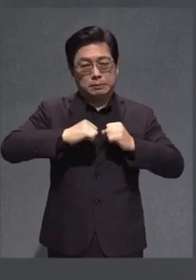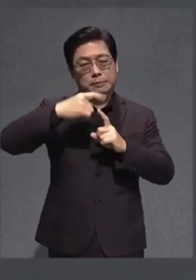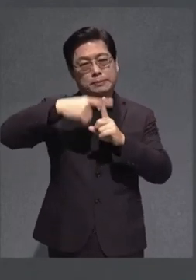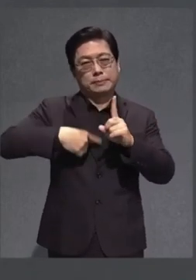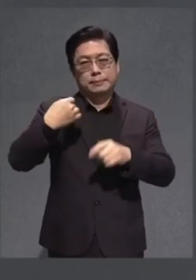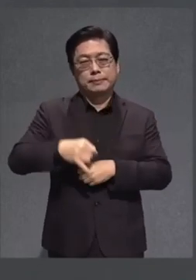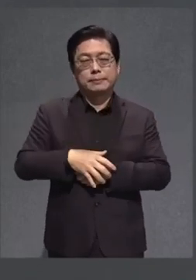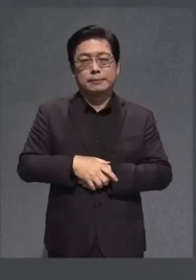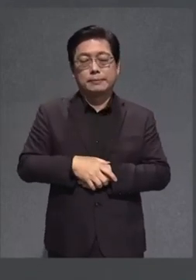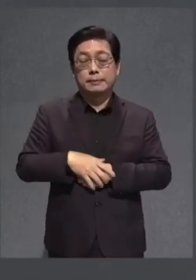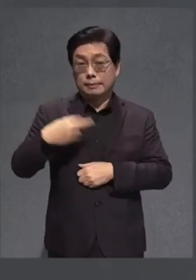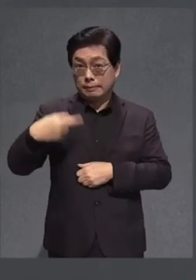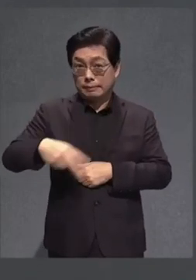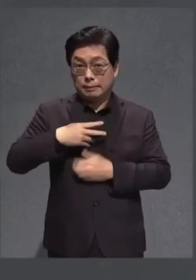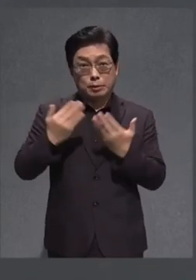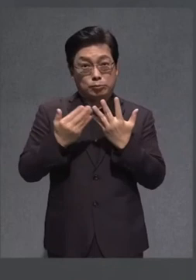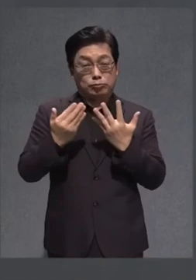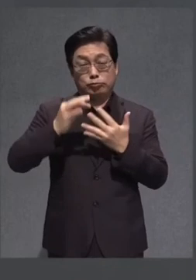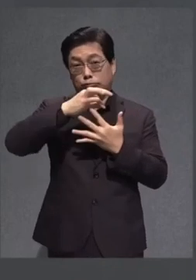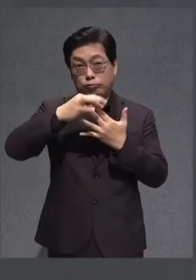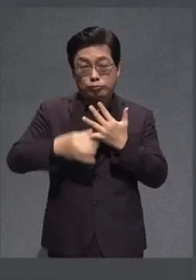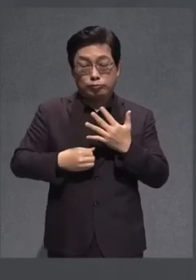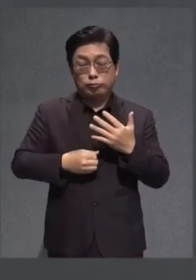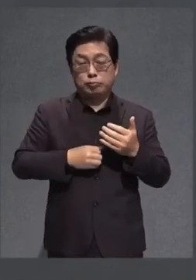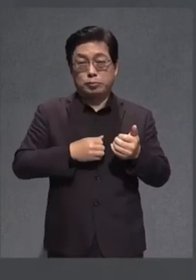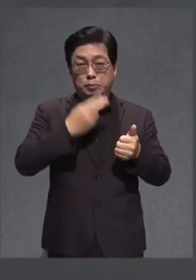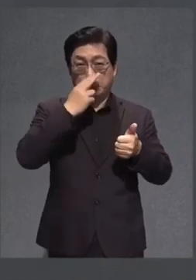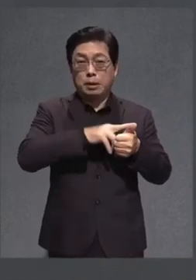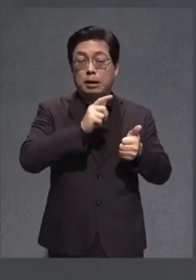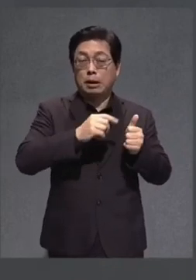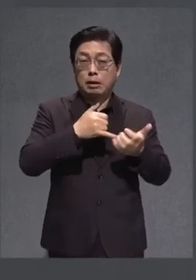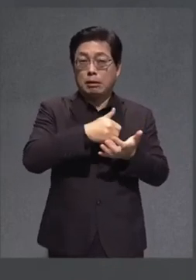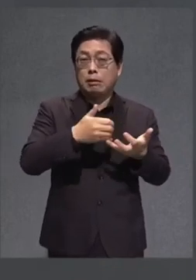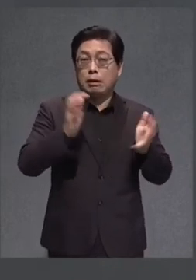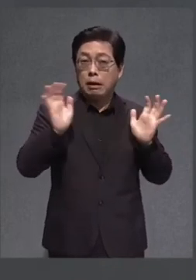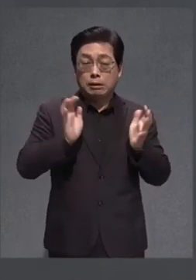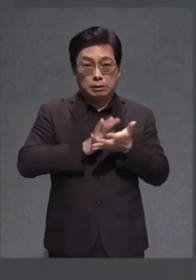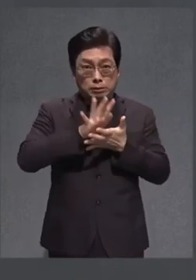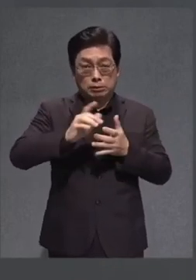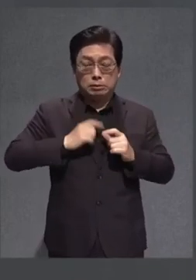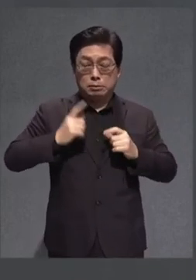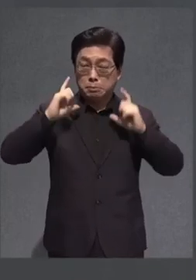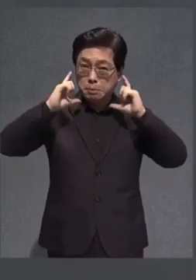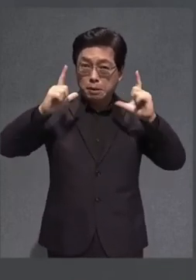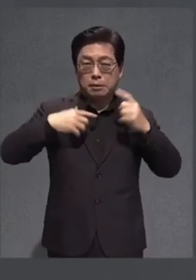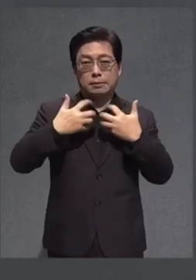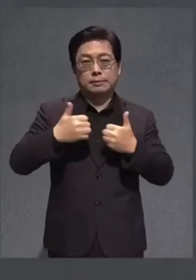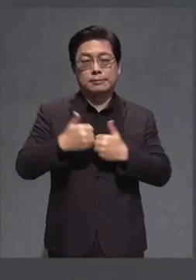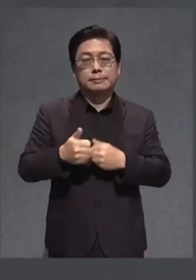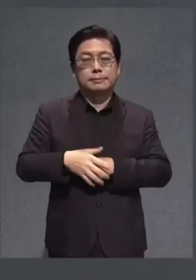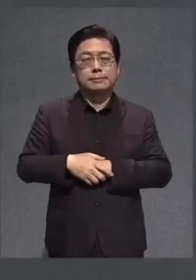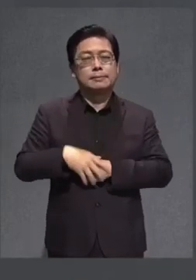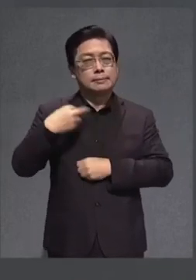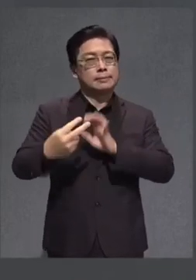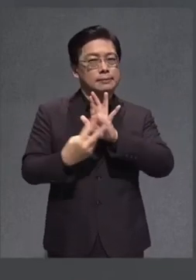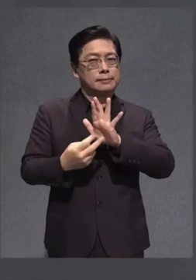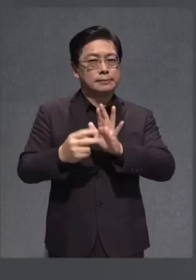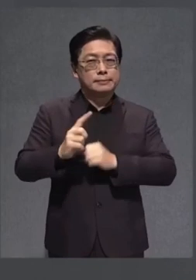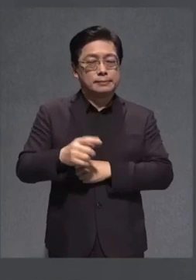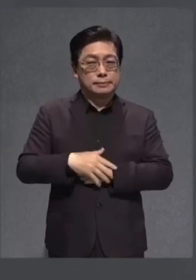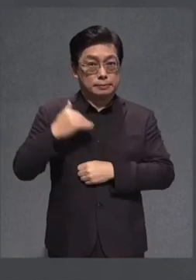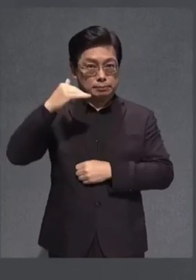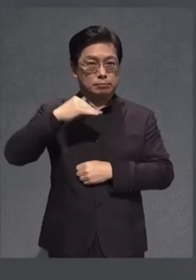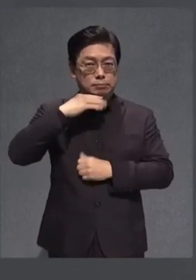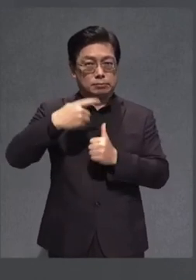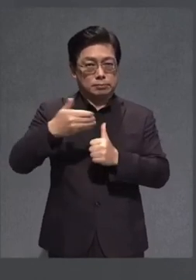争力，不要让升学制度减少了弱势儿童将来出头的机会。我们要强调高